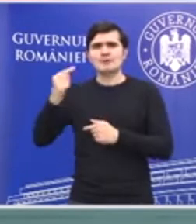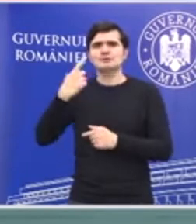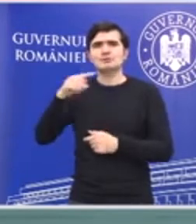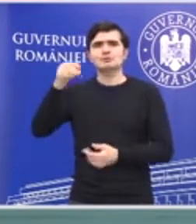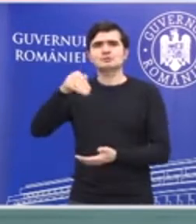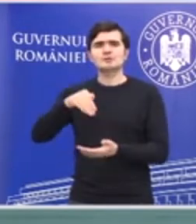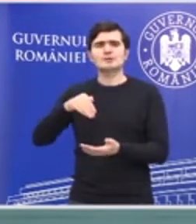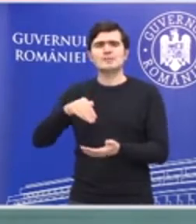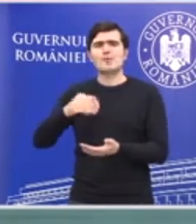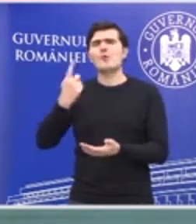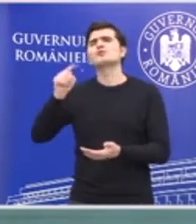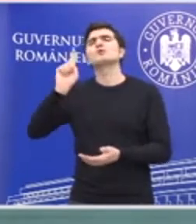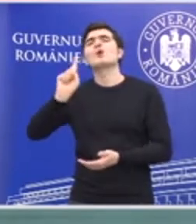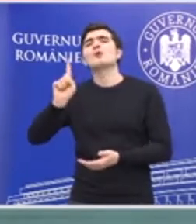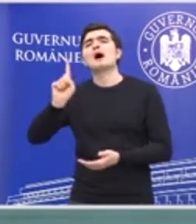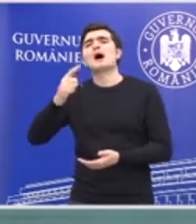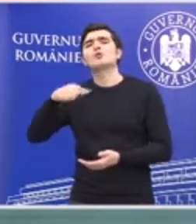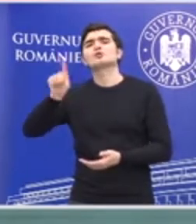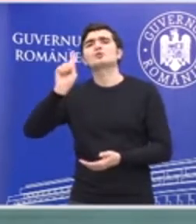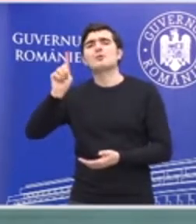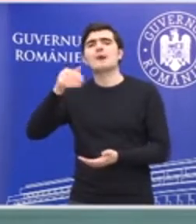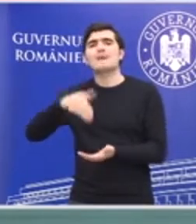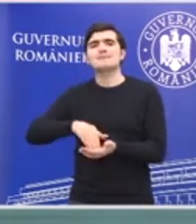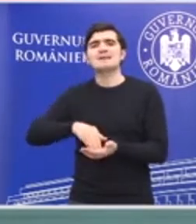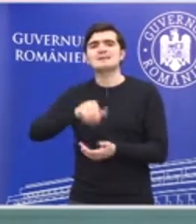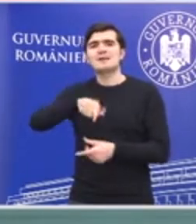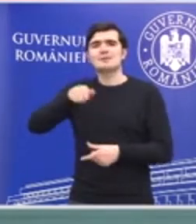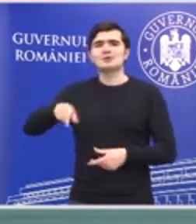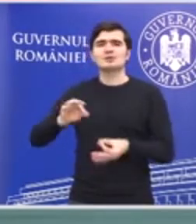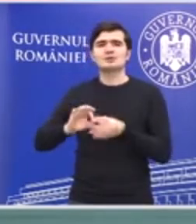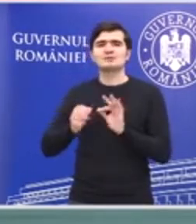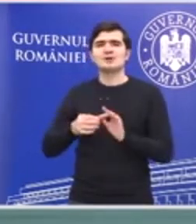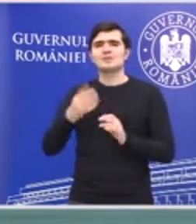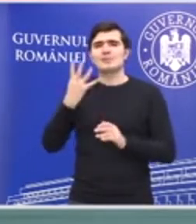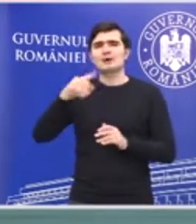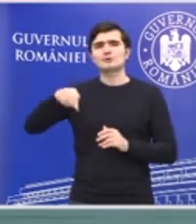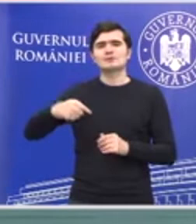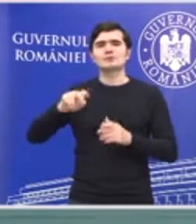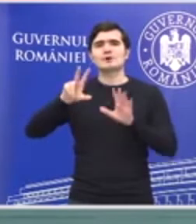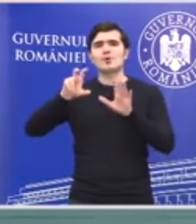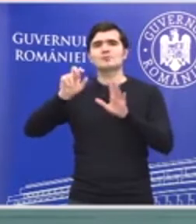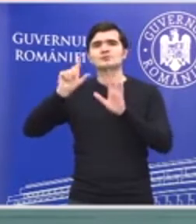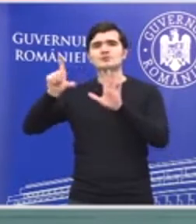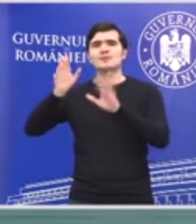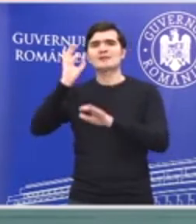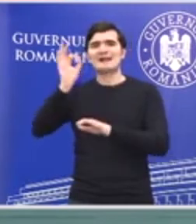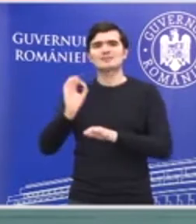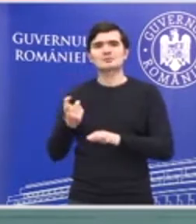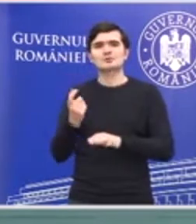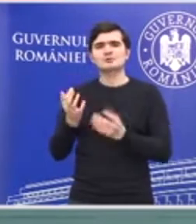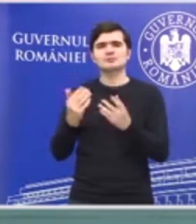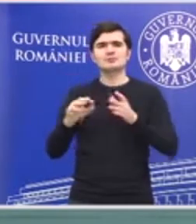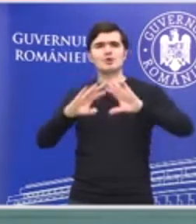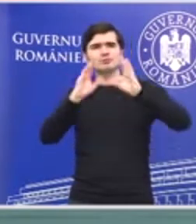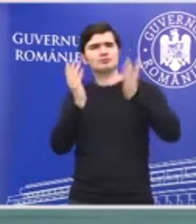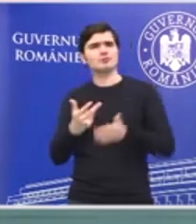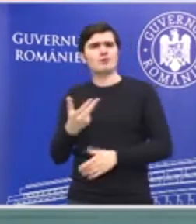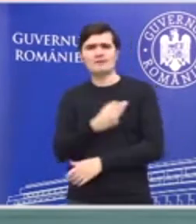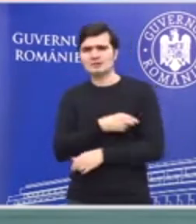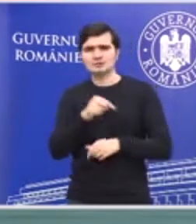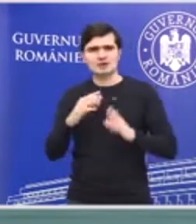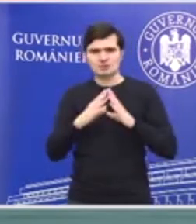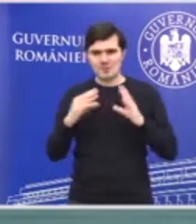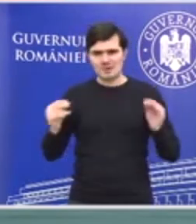100.000, 101.000 de persoane, ceea ce reprezintă 4,87% din numărul celor vaccinați la nivel